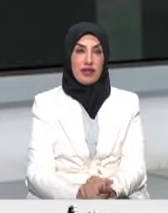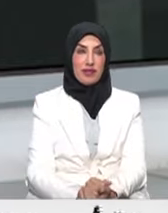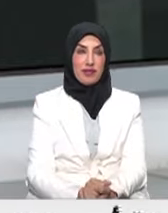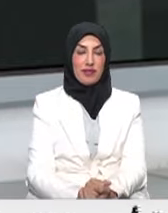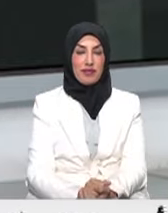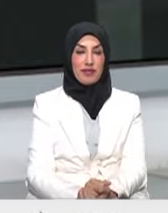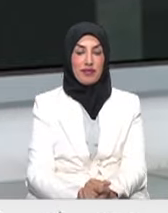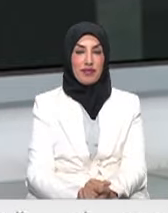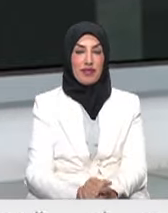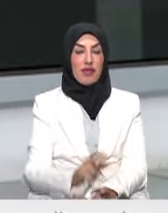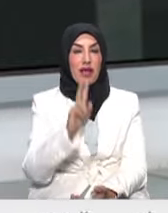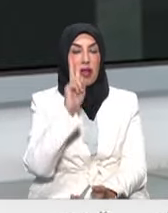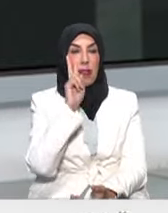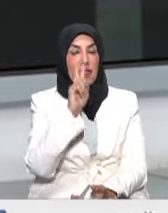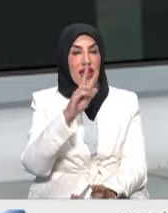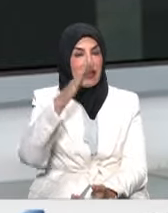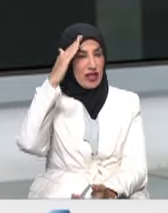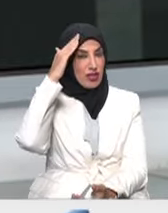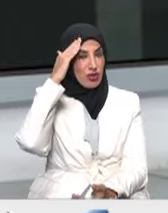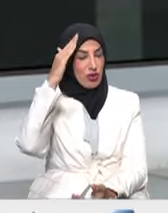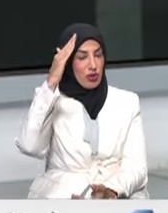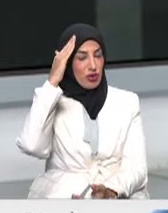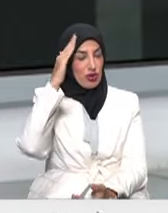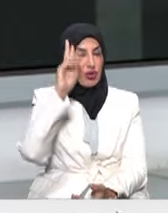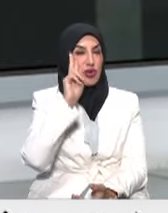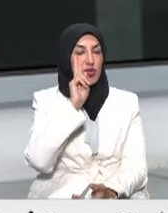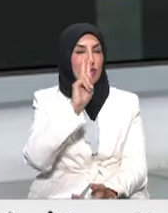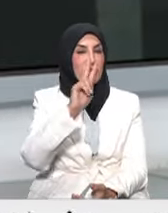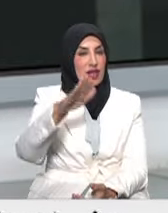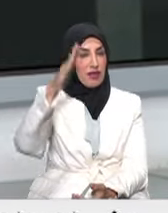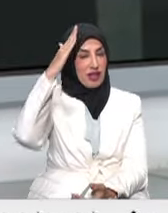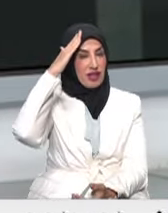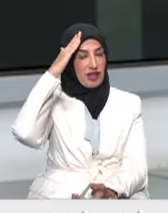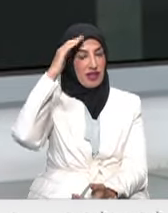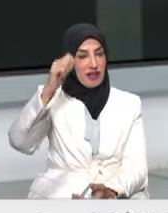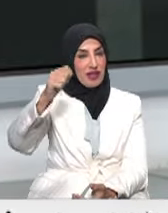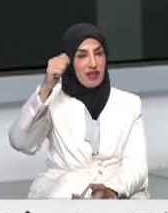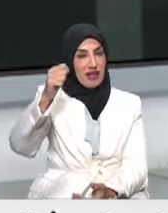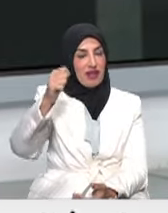أعزائي المشاهدين أشكركم على حسن المتابعة وإلى أن نلقاكم في أمان الله.